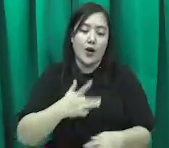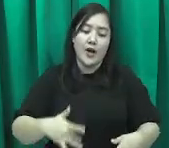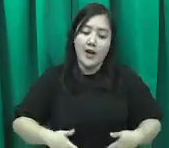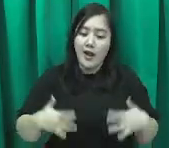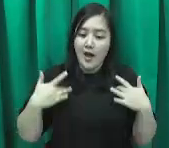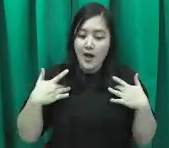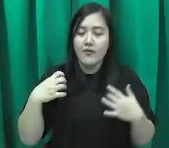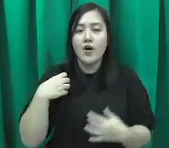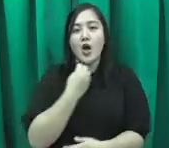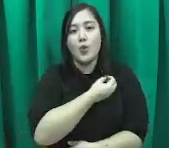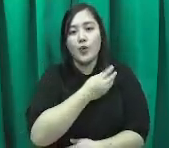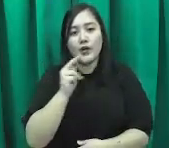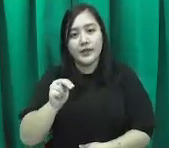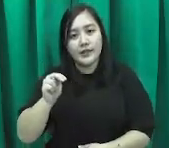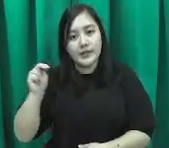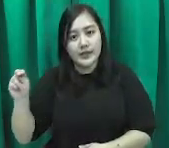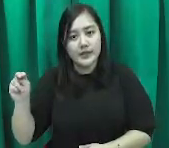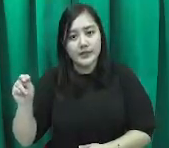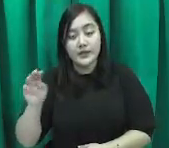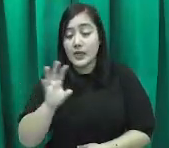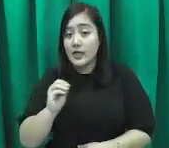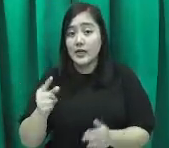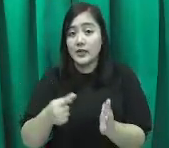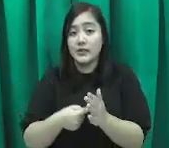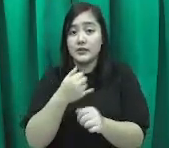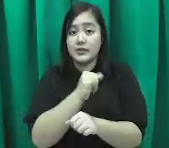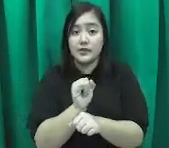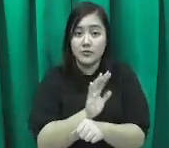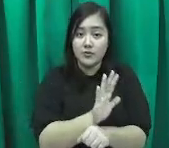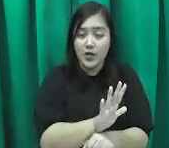advantage nito, ang impact nito na pag ang Panginoong Jesus Christ